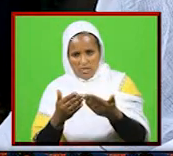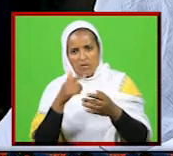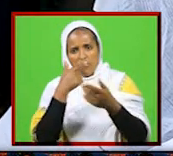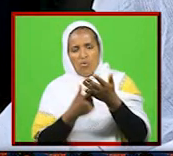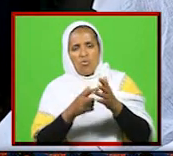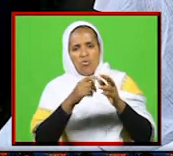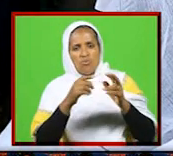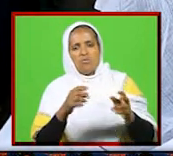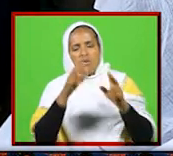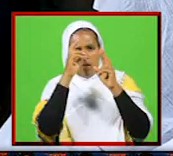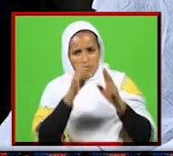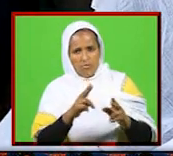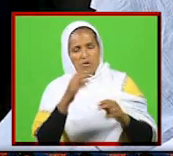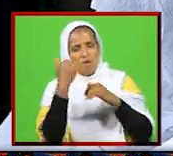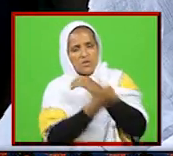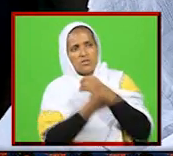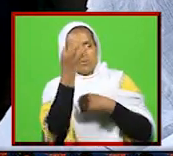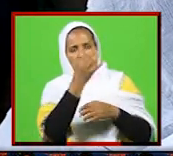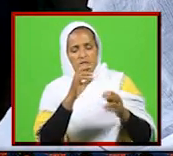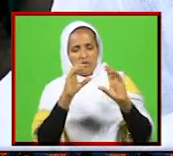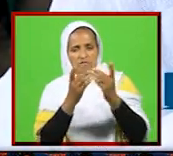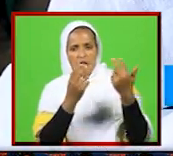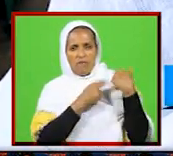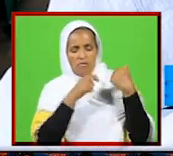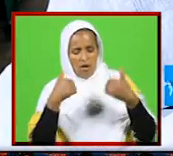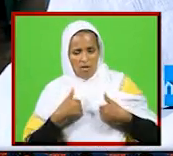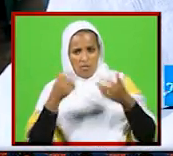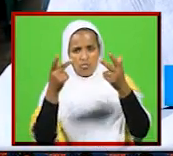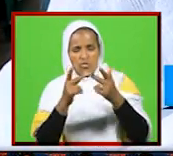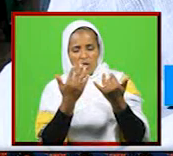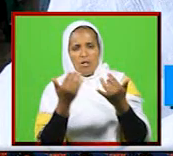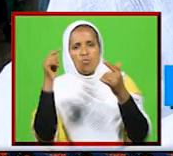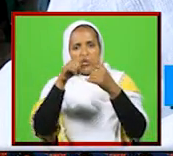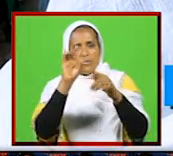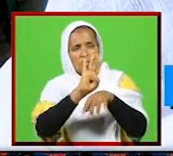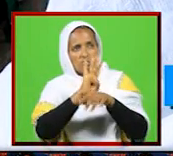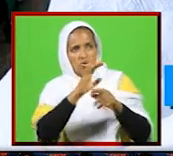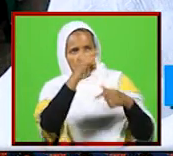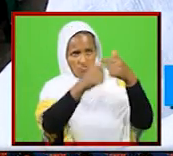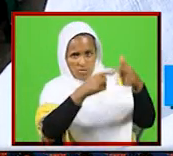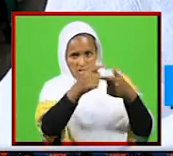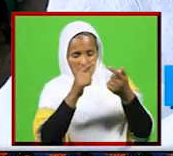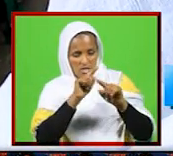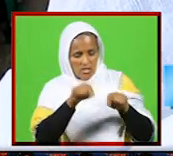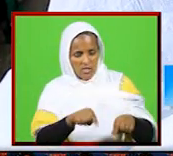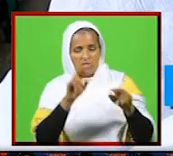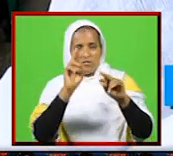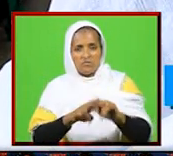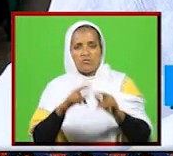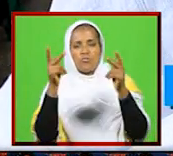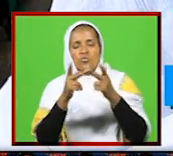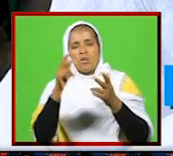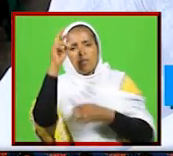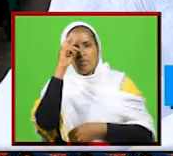ባላለሁ የዋክም ራ ሀገረ ስብከት ስብከተ ወንጌል ክፍል ኃላፊ ነኝ። አሁን ያለንበት ቦታ ያው ገና ወደ ቤተክርስቲያኑ እንወጣለን፣ ግን እዚህ